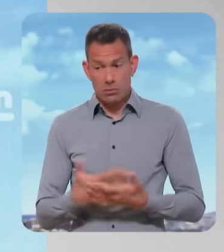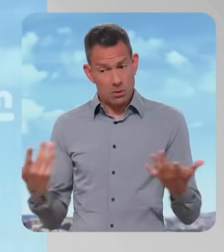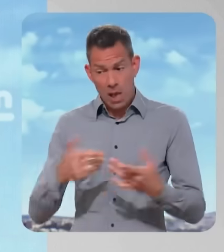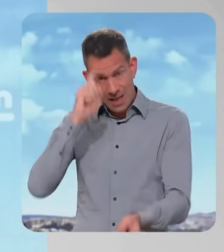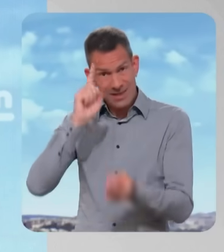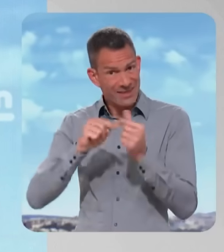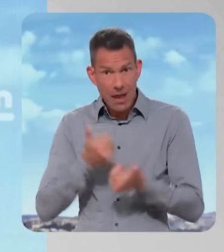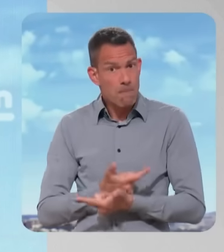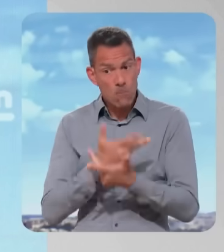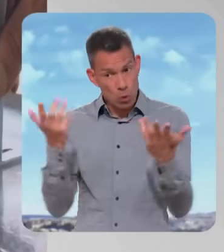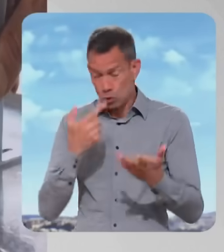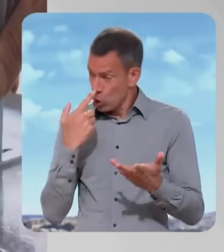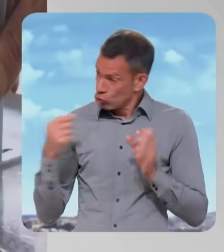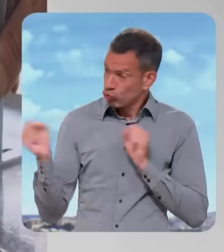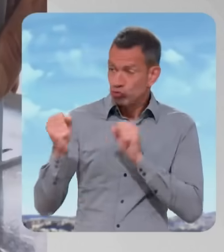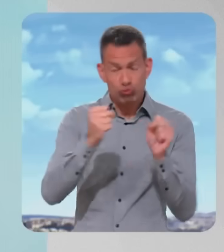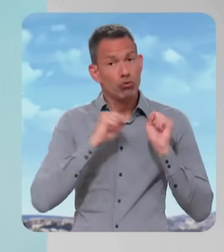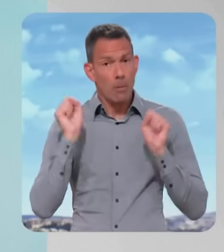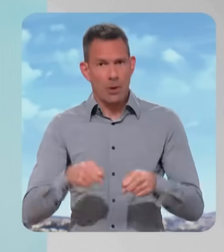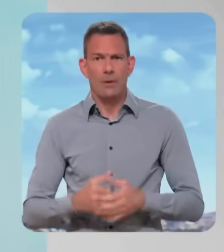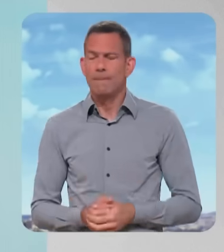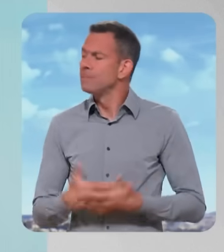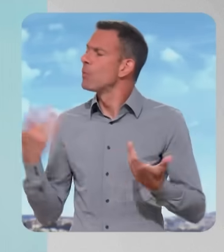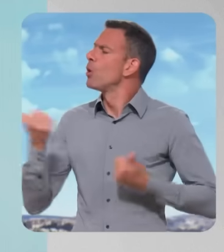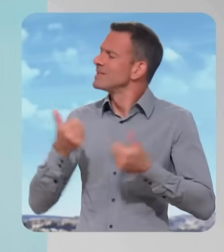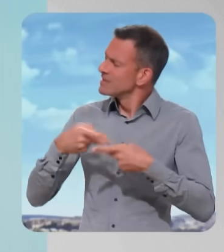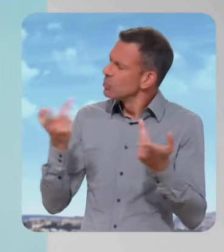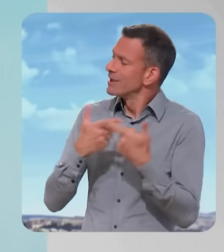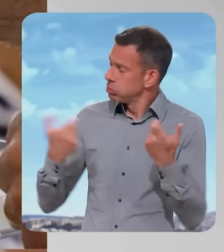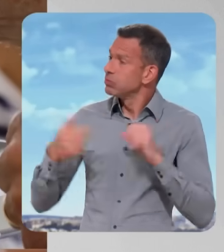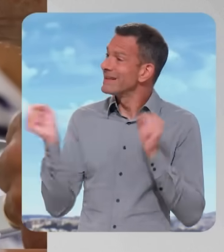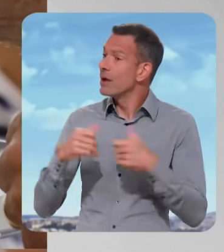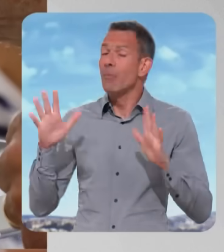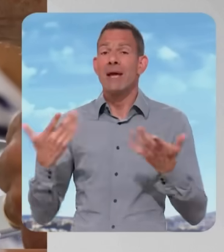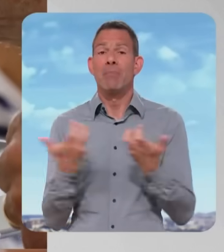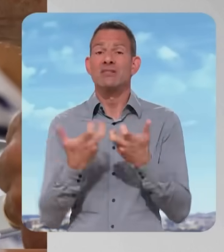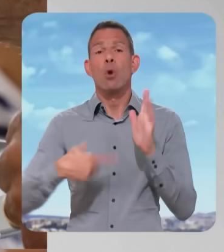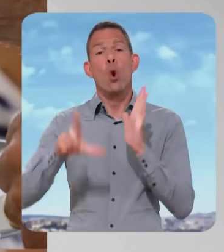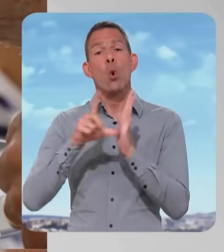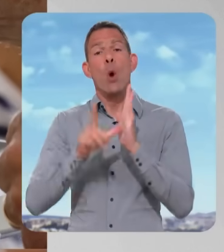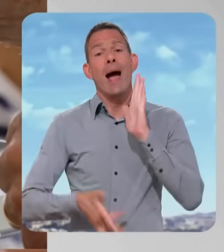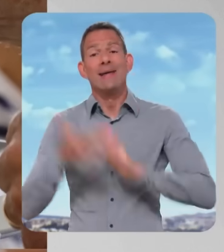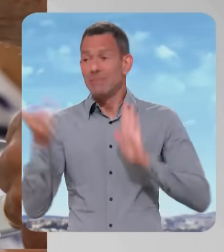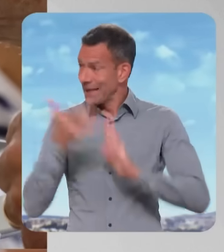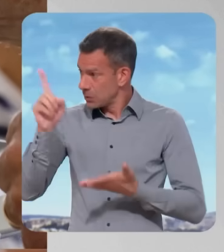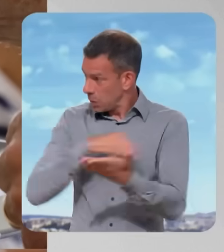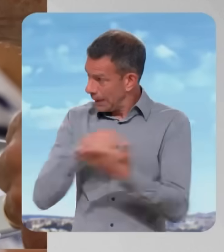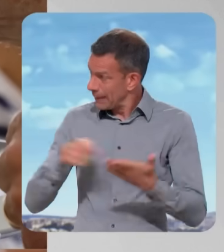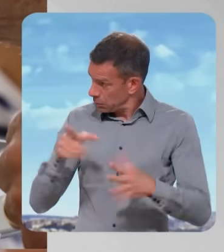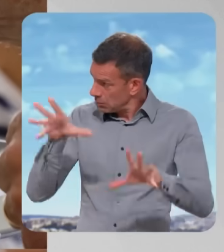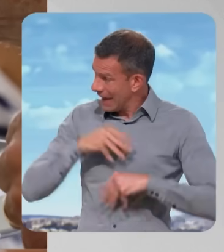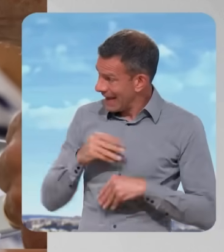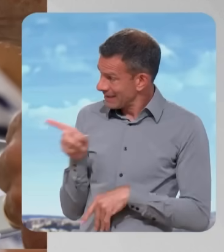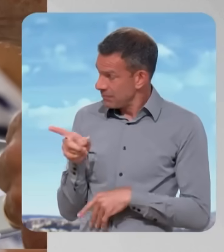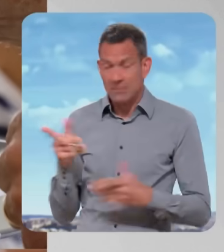lesquels je crois qu'on est capable de converg fonctionn tout le monde est d'accord est-ce que vous êtes prêt à abroger la loi sur l'immigration qui fait partie des revendications de la même